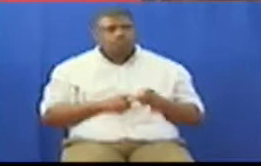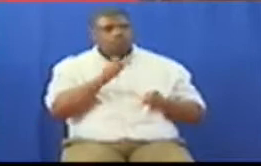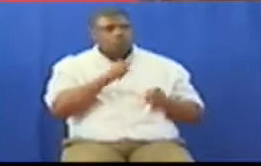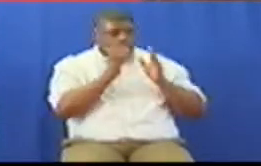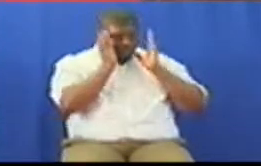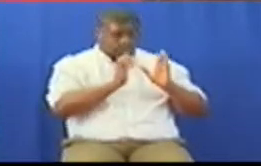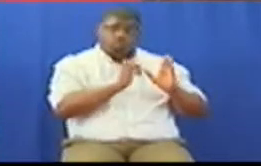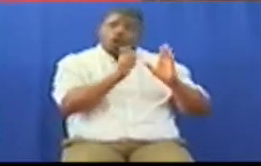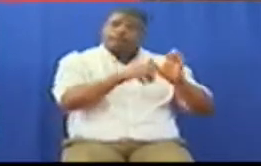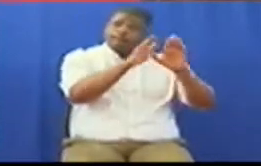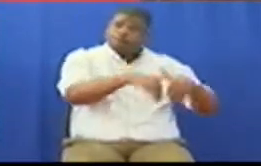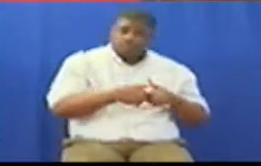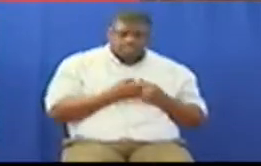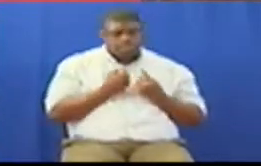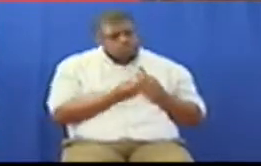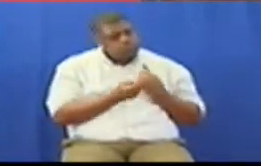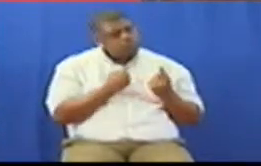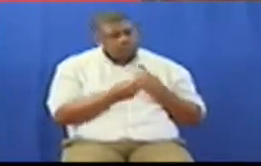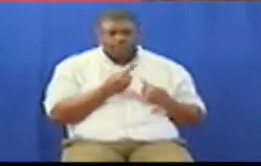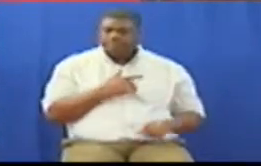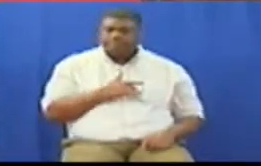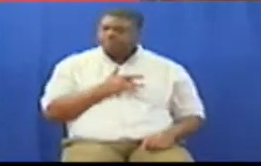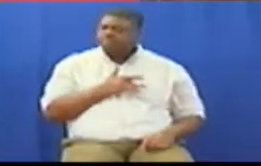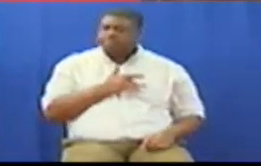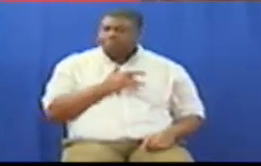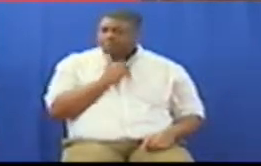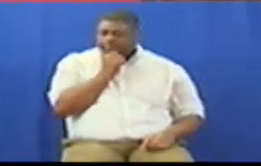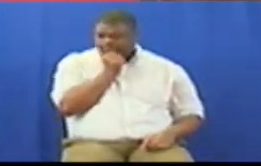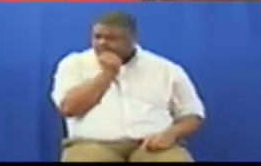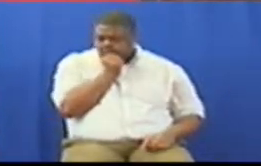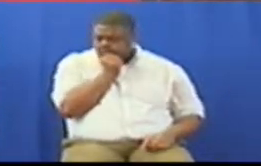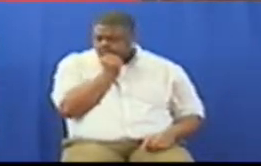lakini ni vizuri basi kwamba serikali